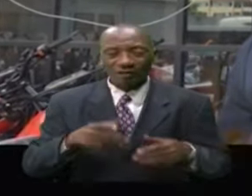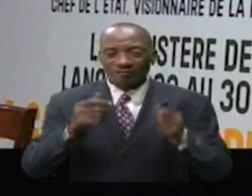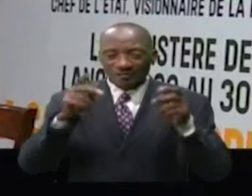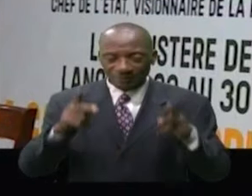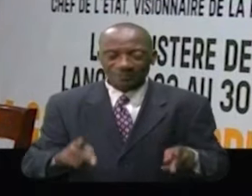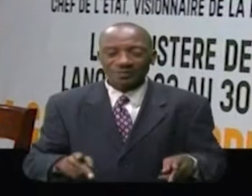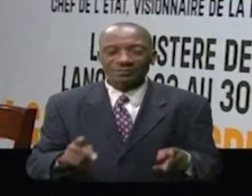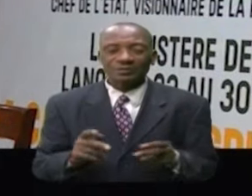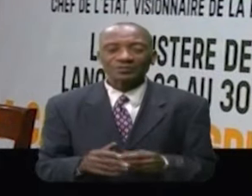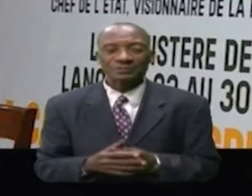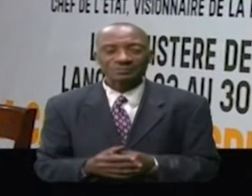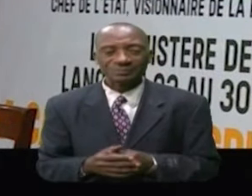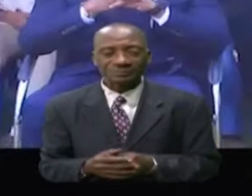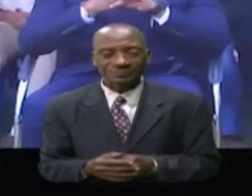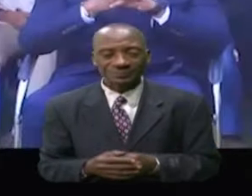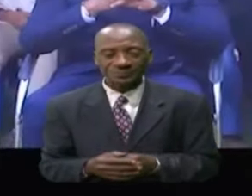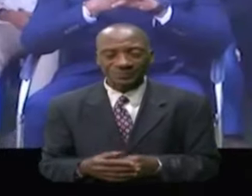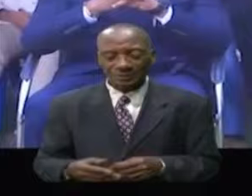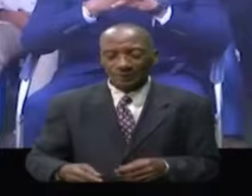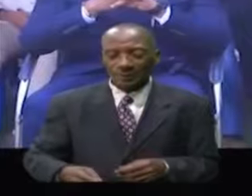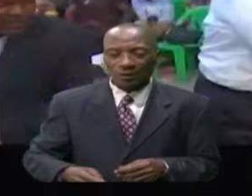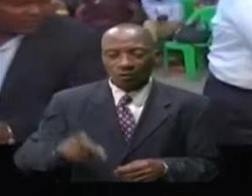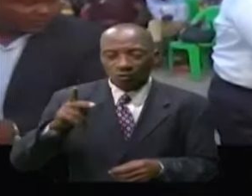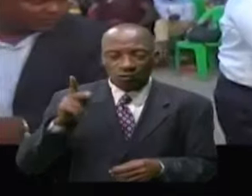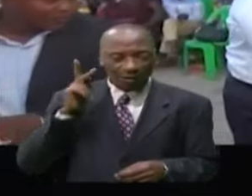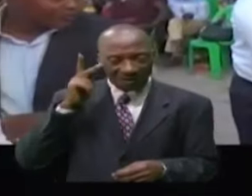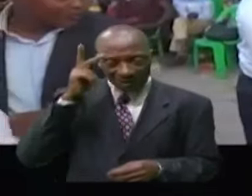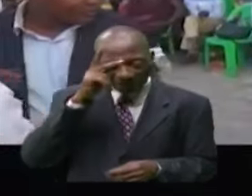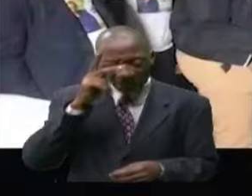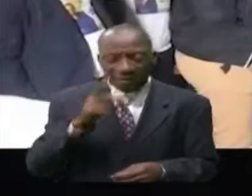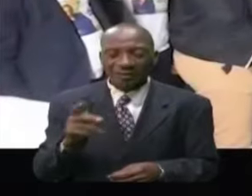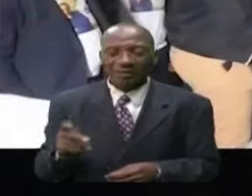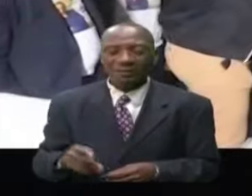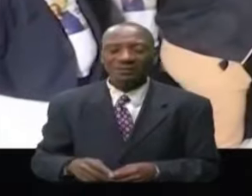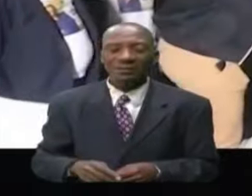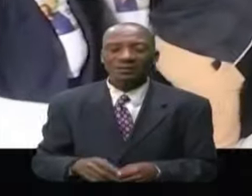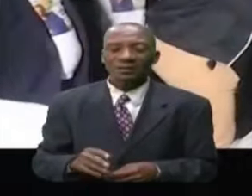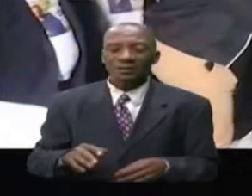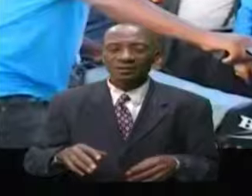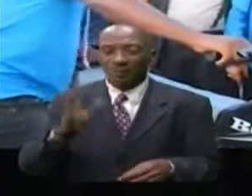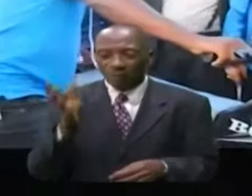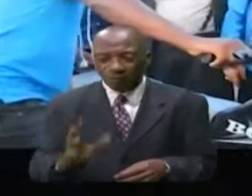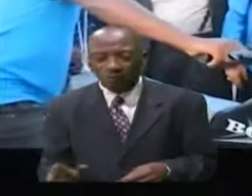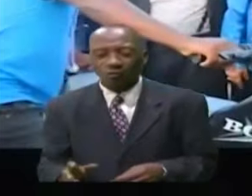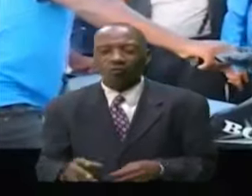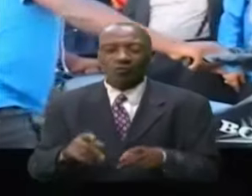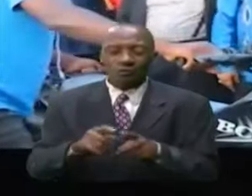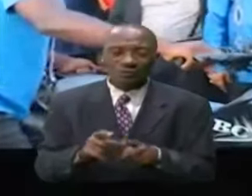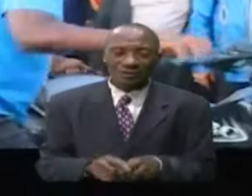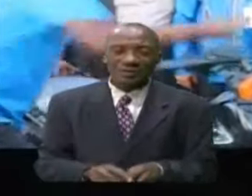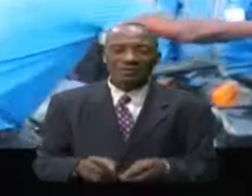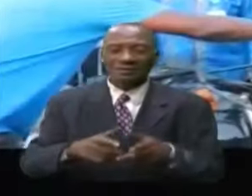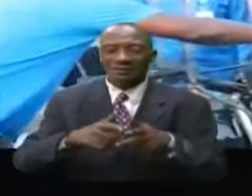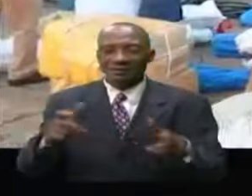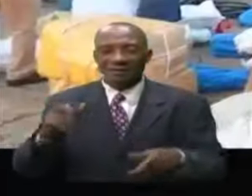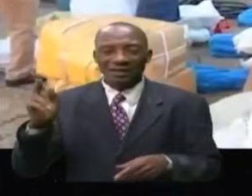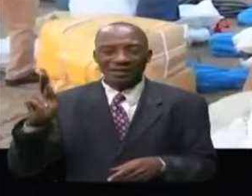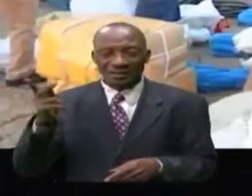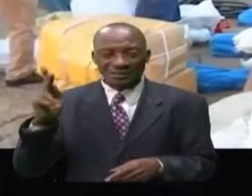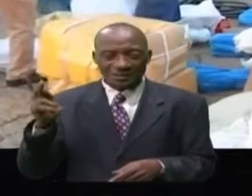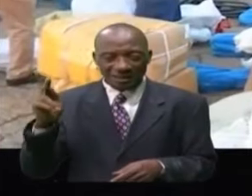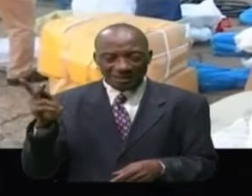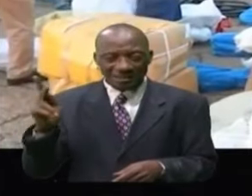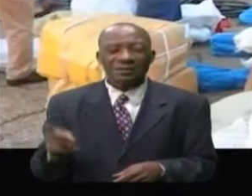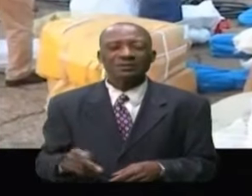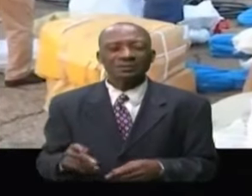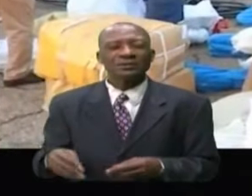province. Après le Haut-Katanga, le Congo central, Kinshasa, le Grand Bandundu et le Grand Kasaï, la distribution des intrants